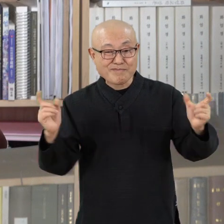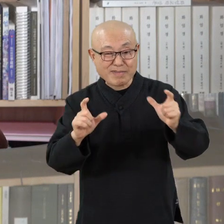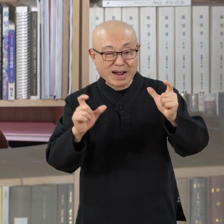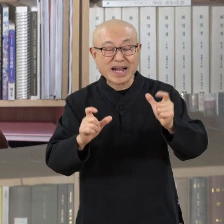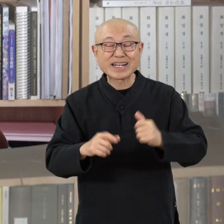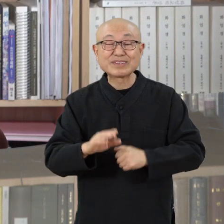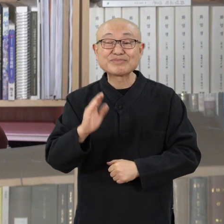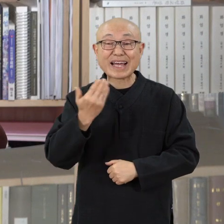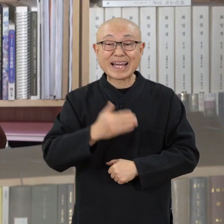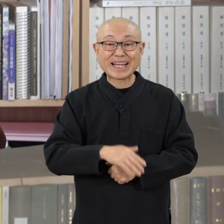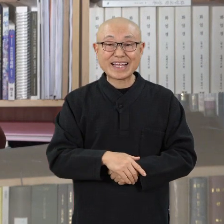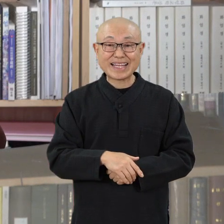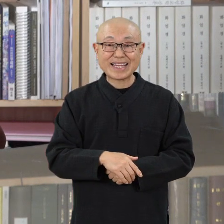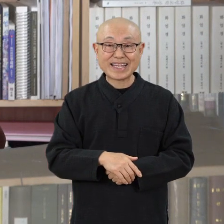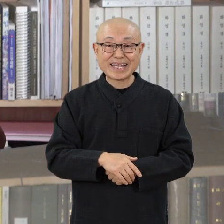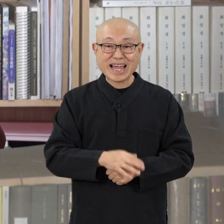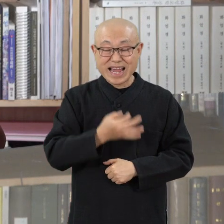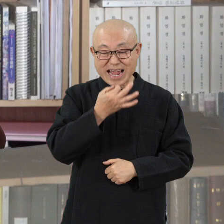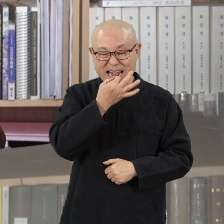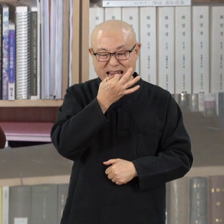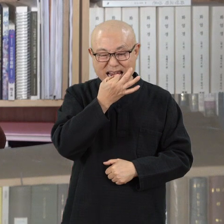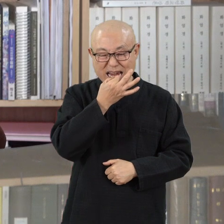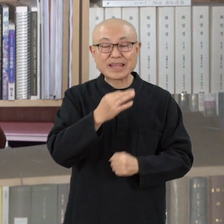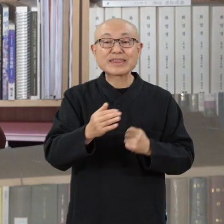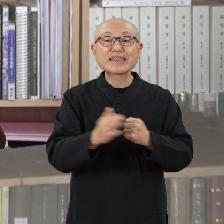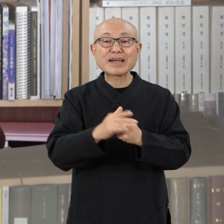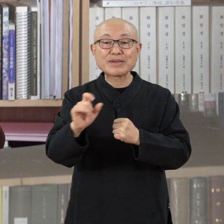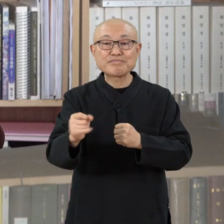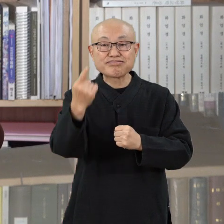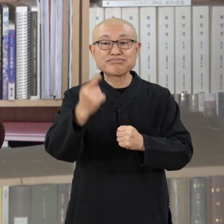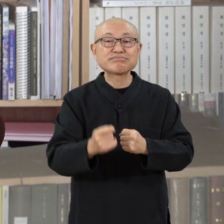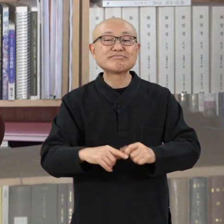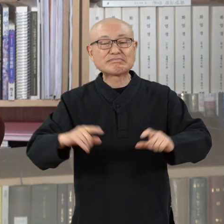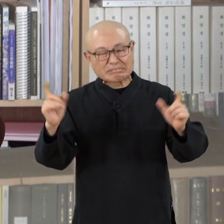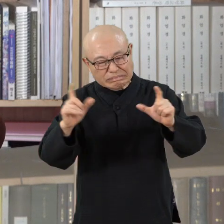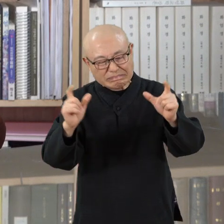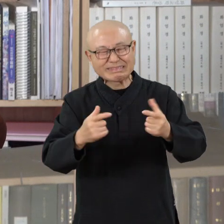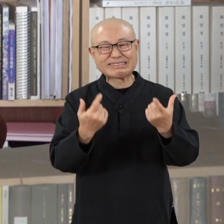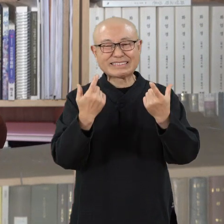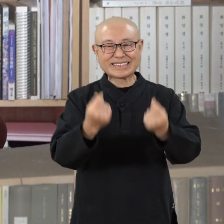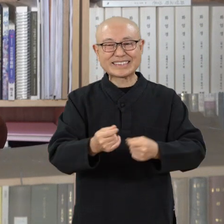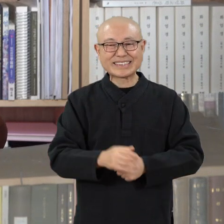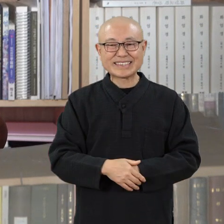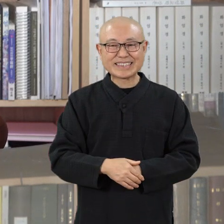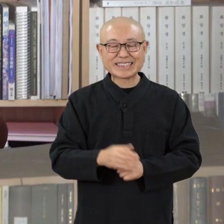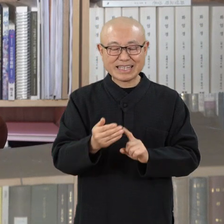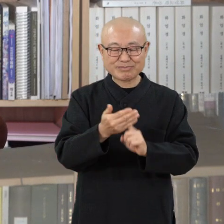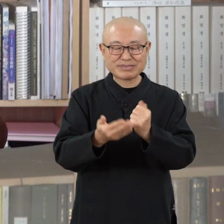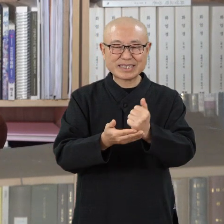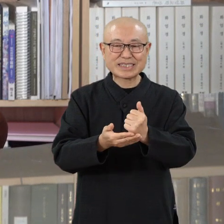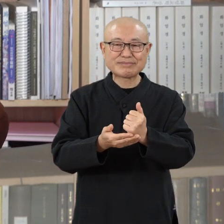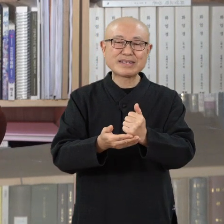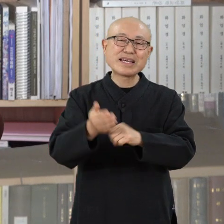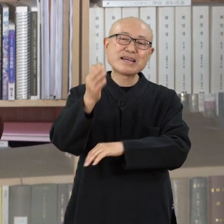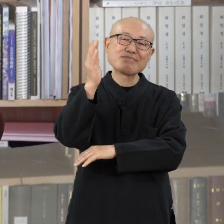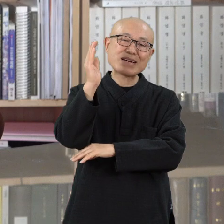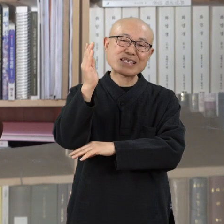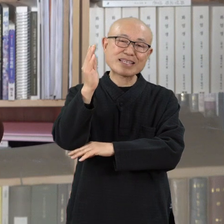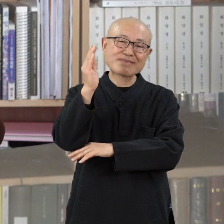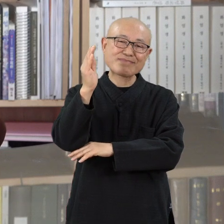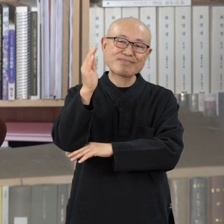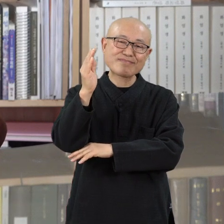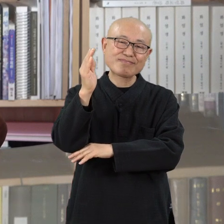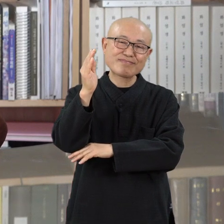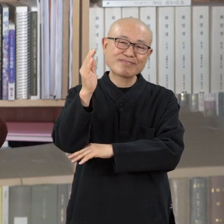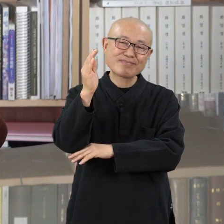것은 탐욕이 넘치기 때문에 우리는 그렇게 어렵거든요. 그래서 부처님의 많은 말씀들이